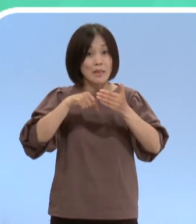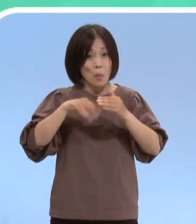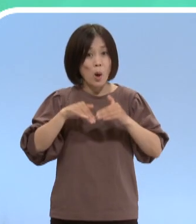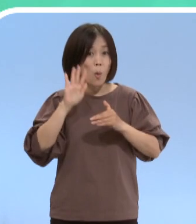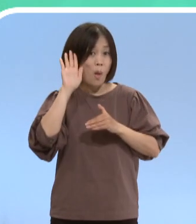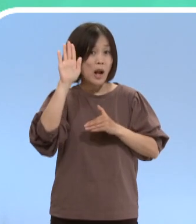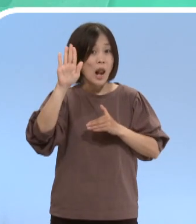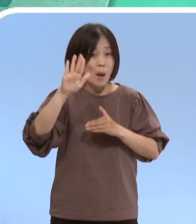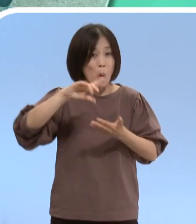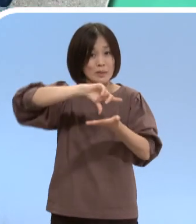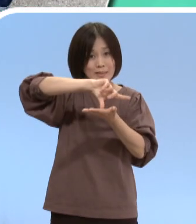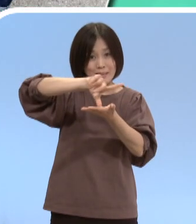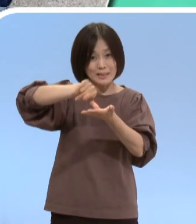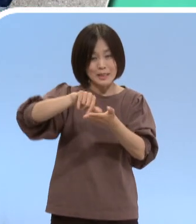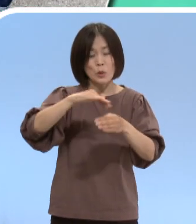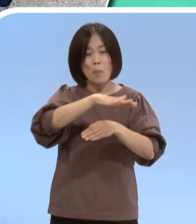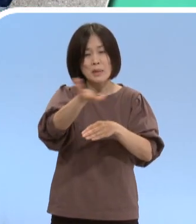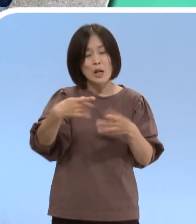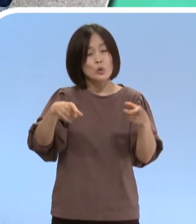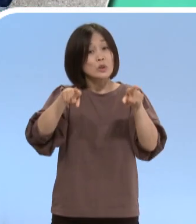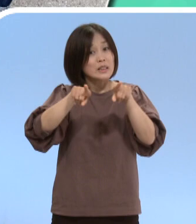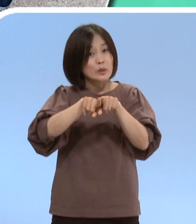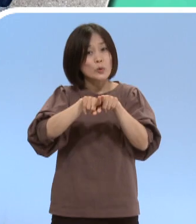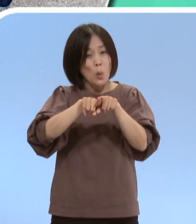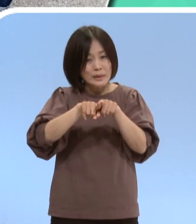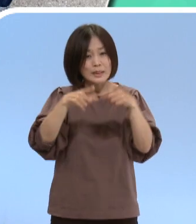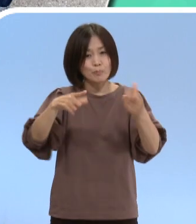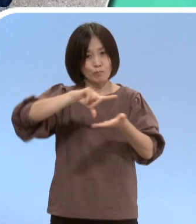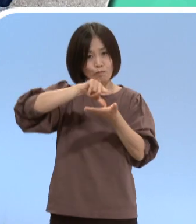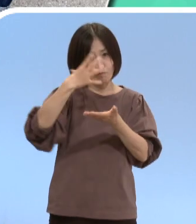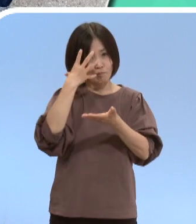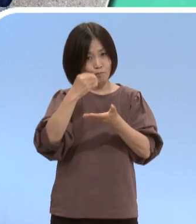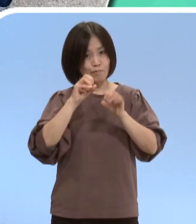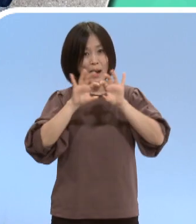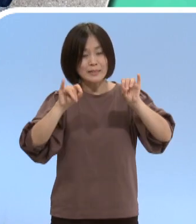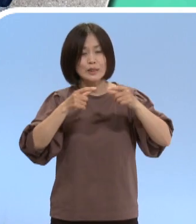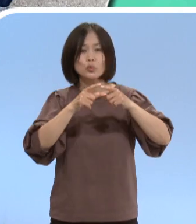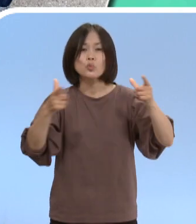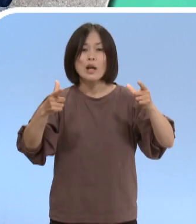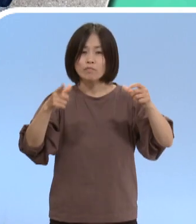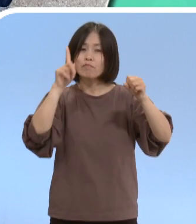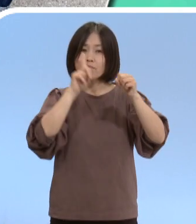また県ではこれからも地域の皆さんと一緒にフィーパビを増やしていこう